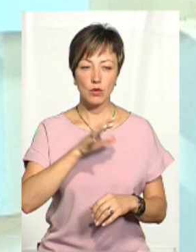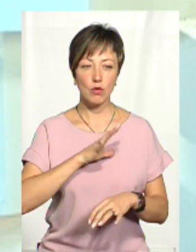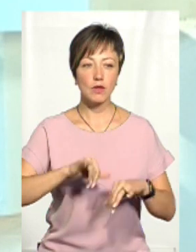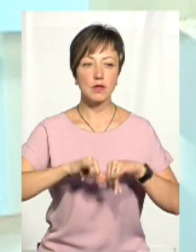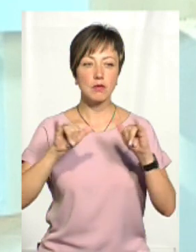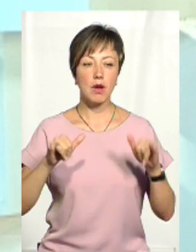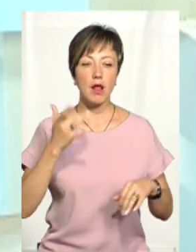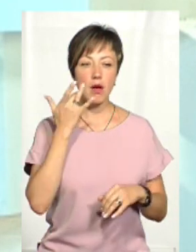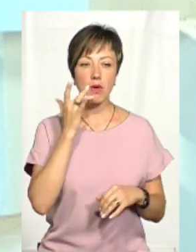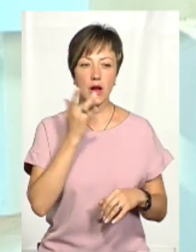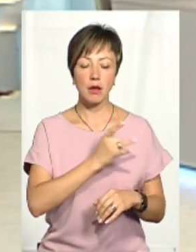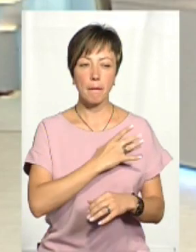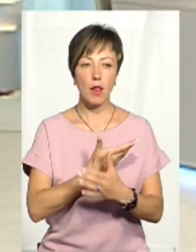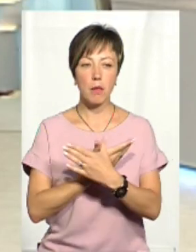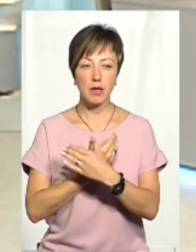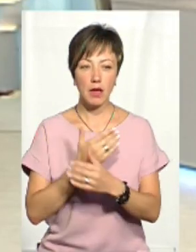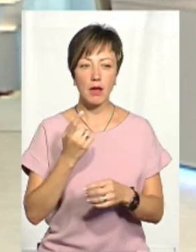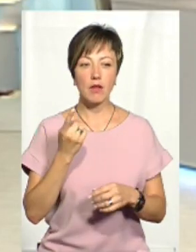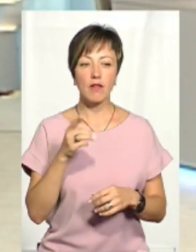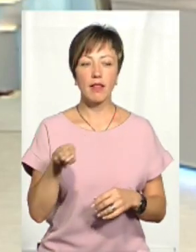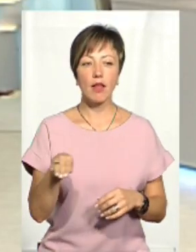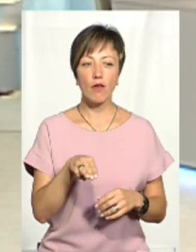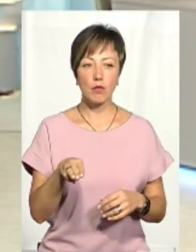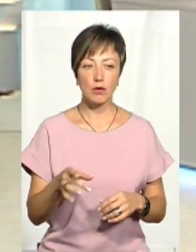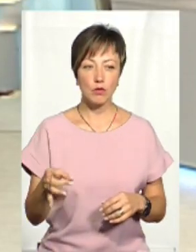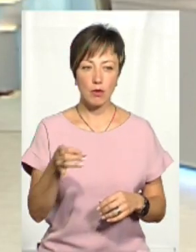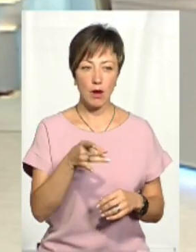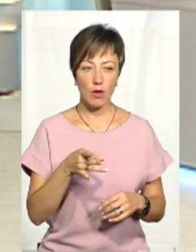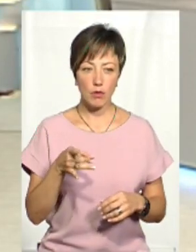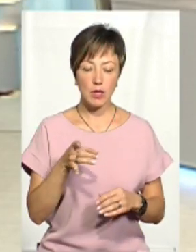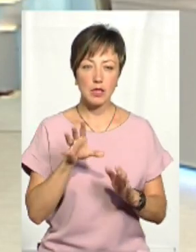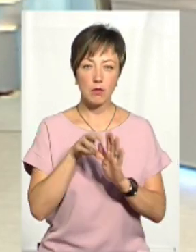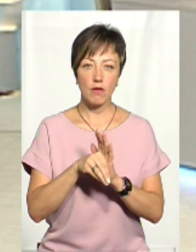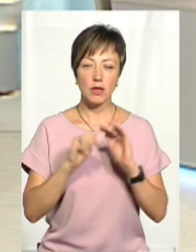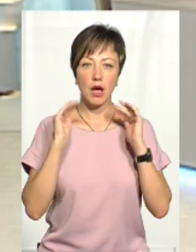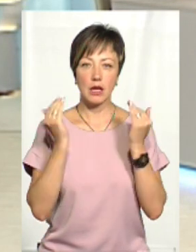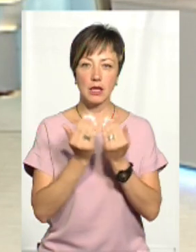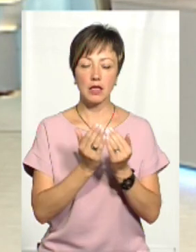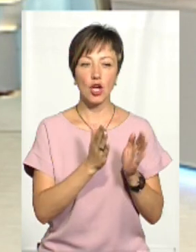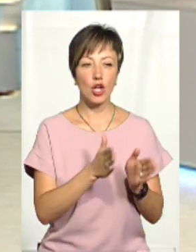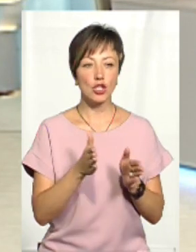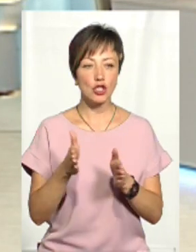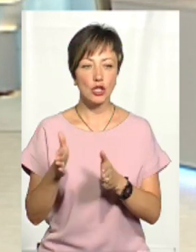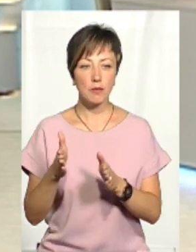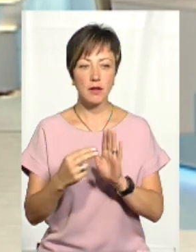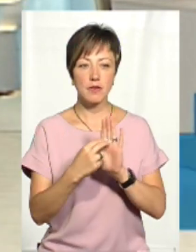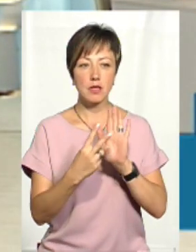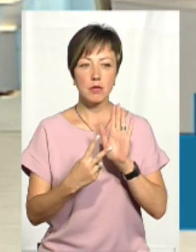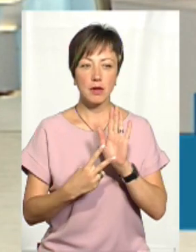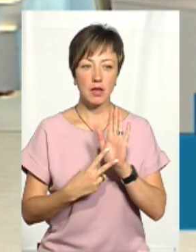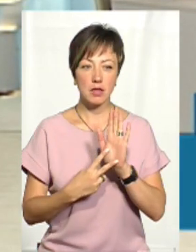спалах американського білого метелика у Теофіпольському районі. Запроваджено карантинний режим у